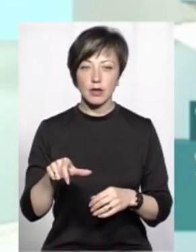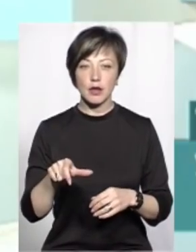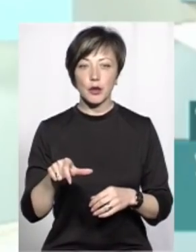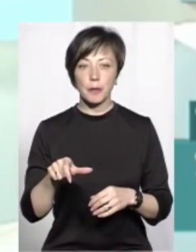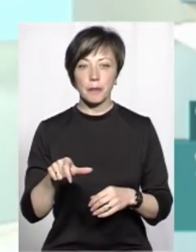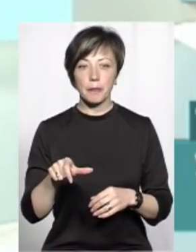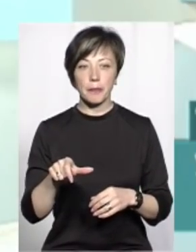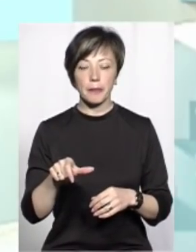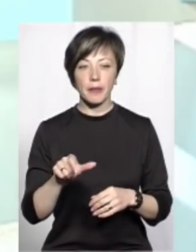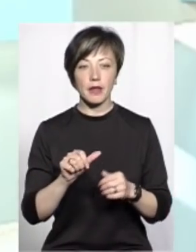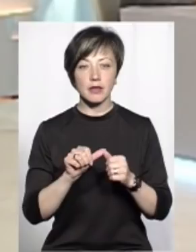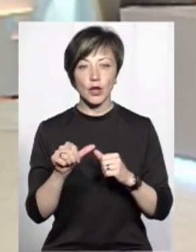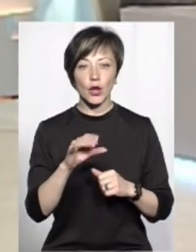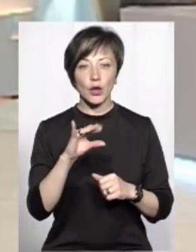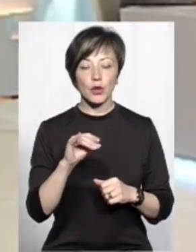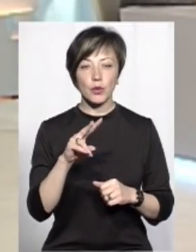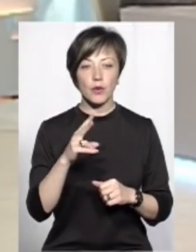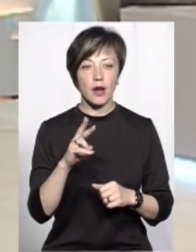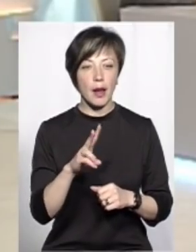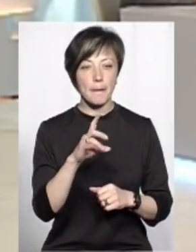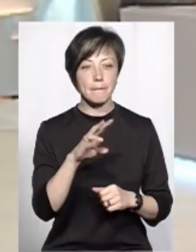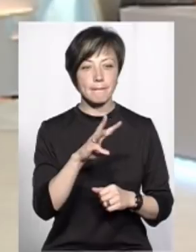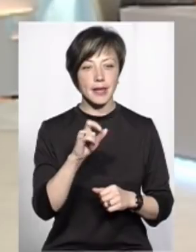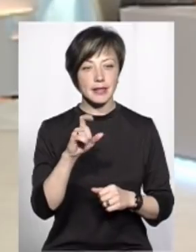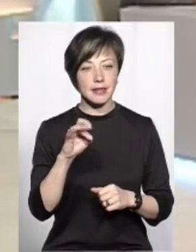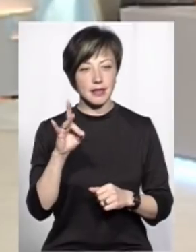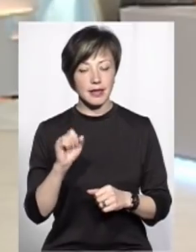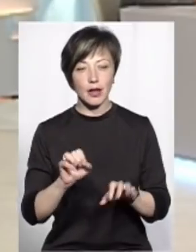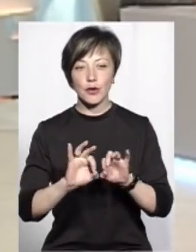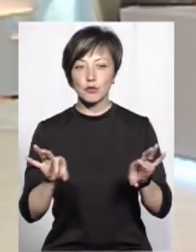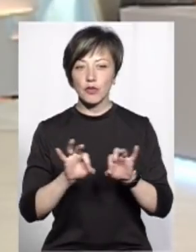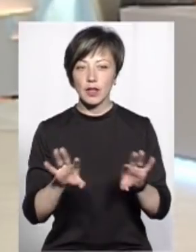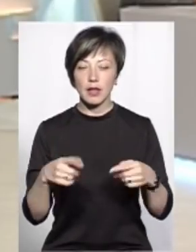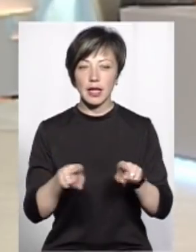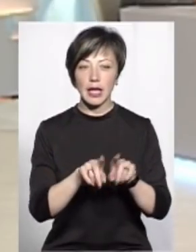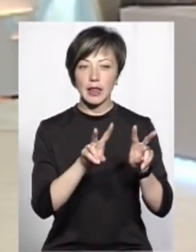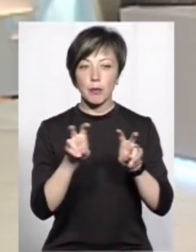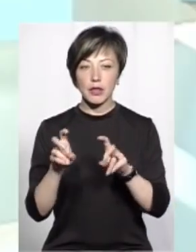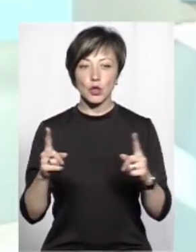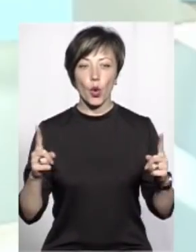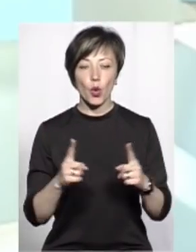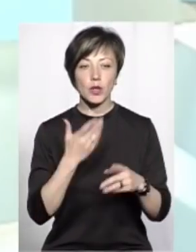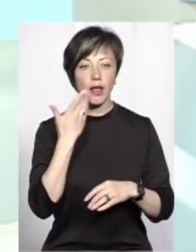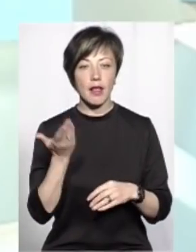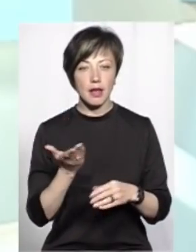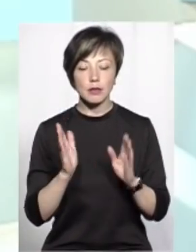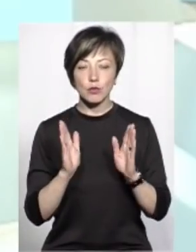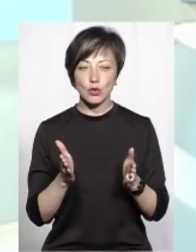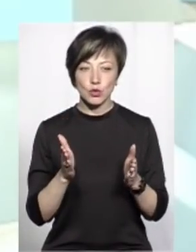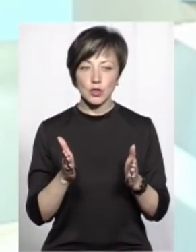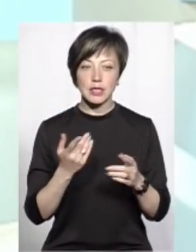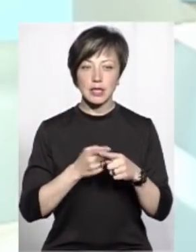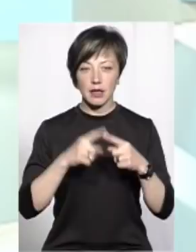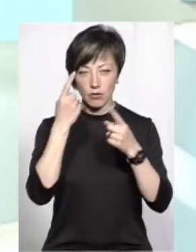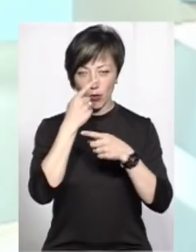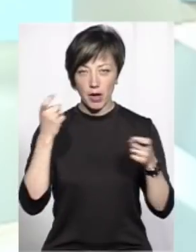блогерів, та, зокрема Юлію Мізеру, і розповідаємо їм такі тематичні короткі лекції, які будуть, і ця